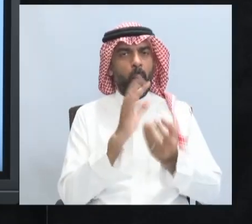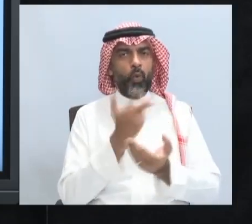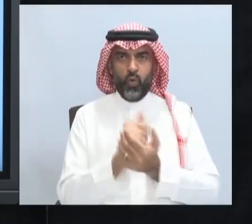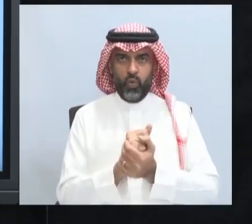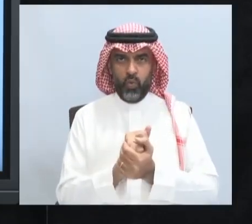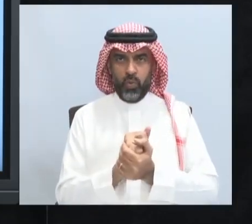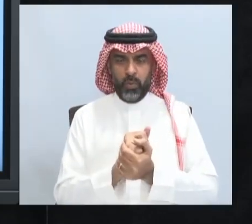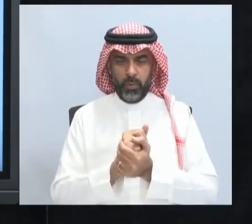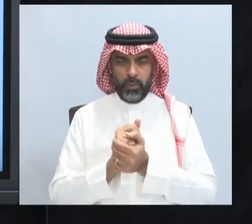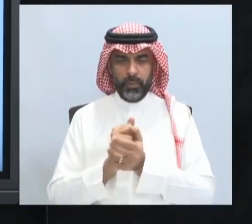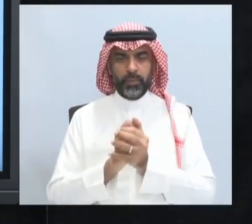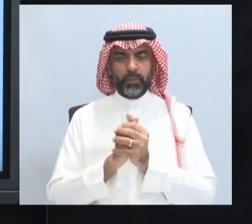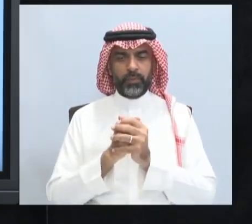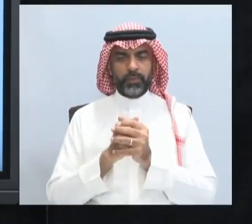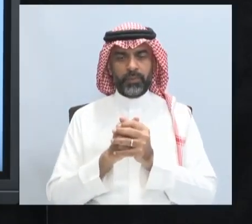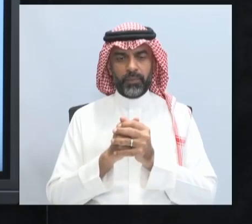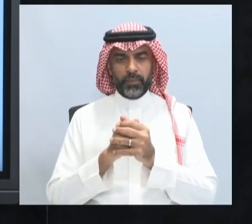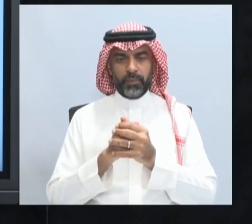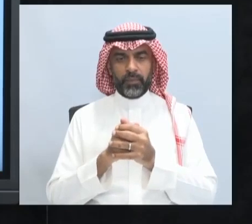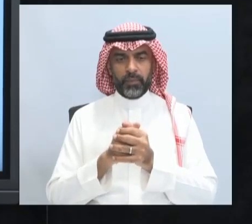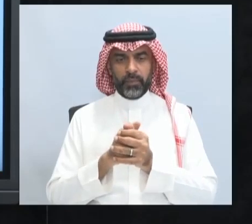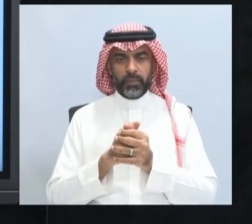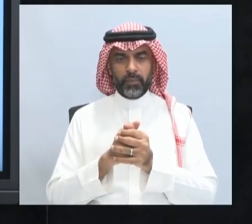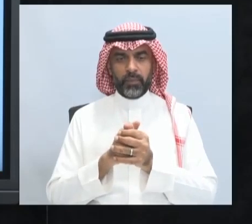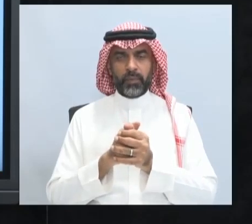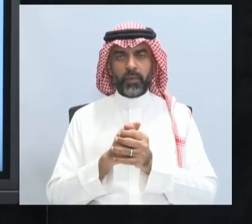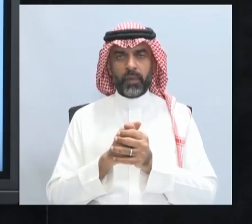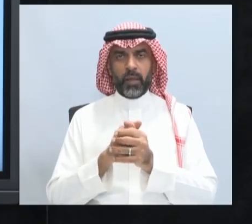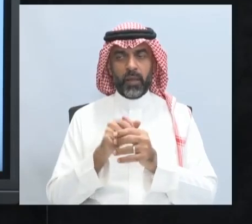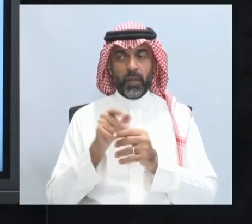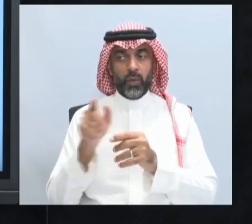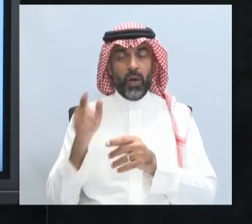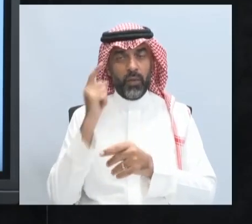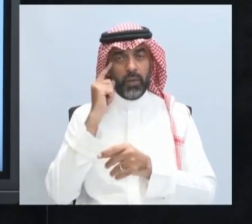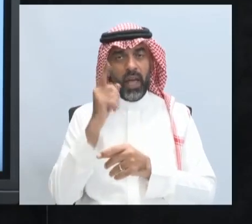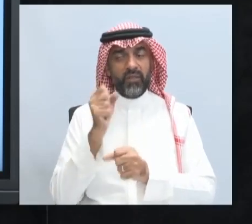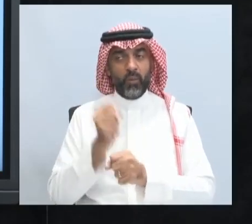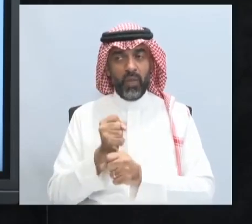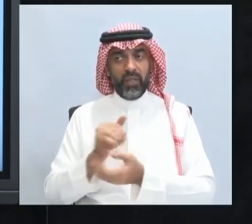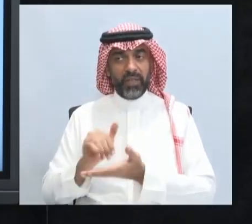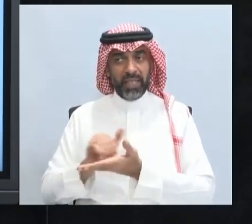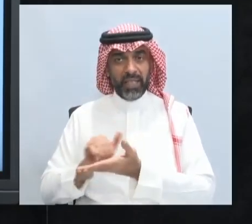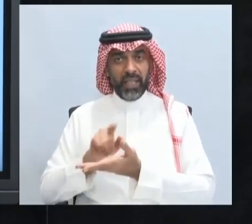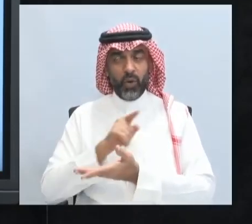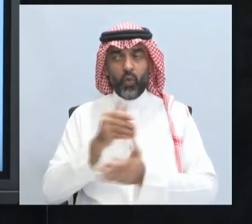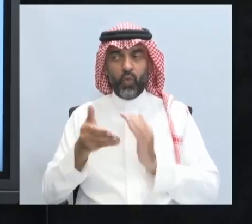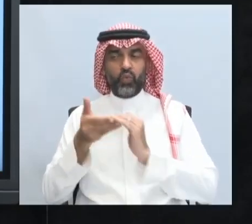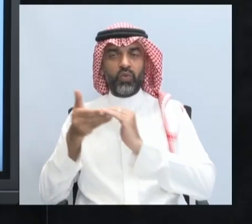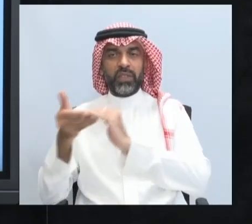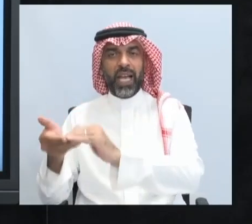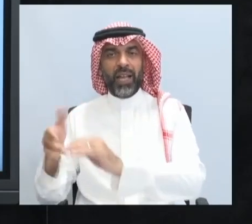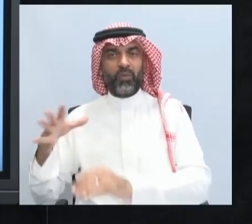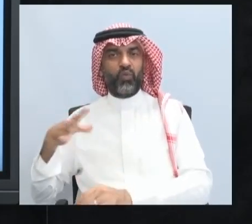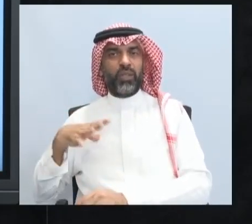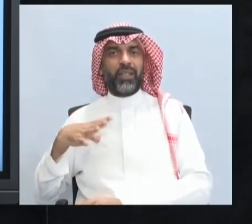سابقا ان السكرتير هو مساعد او الذراع الايمن للمدير اذا التميز